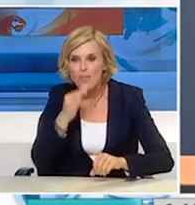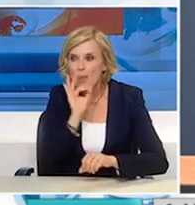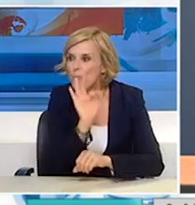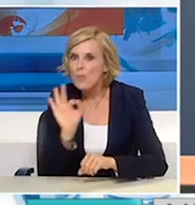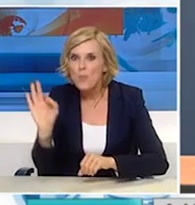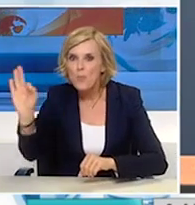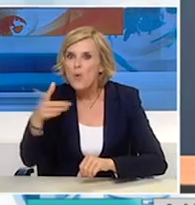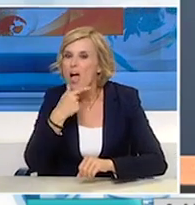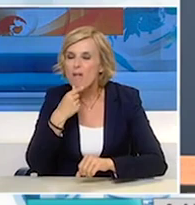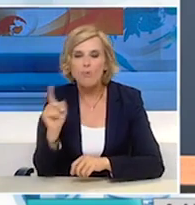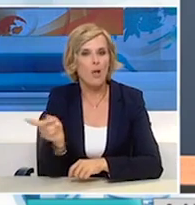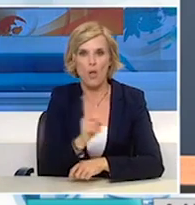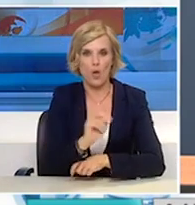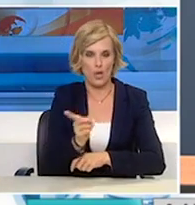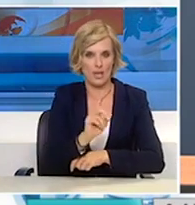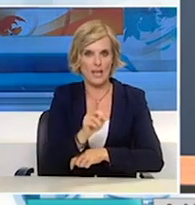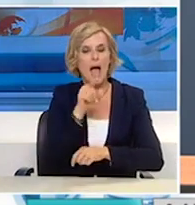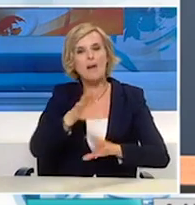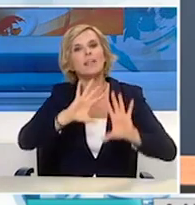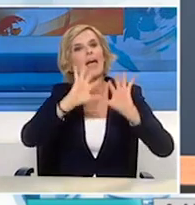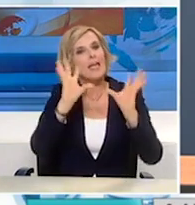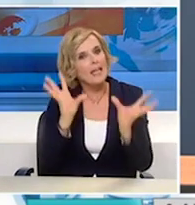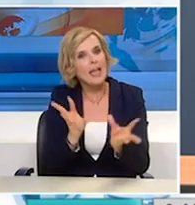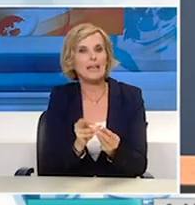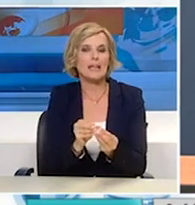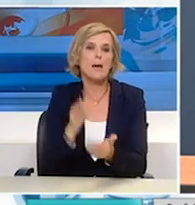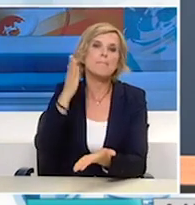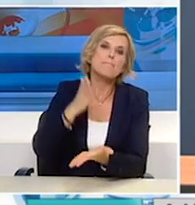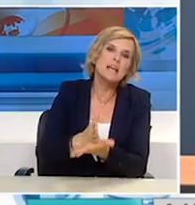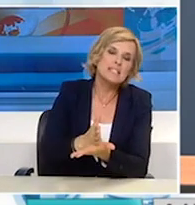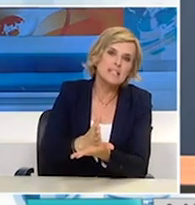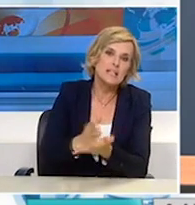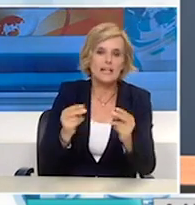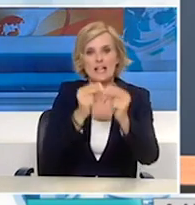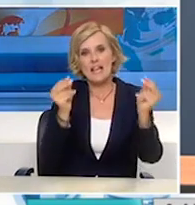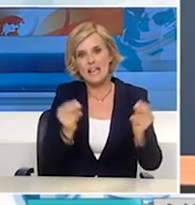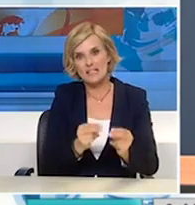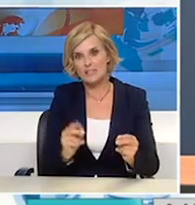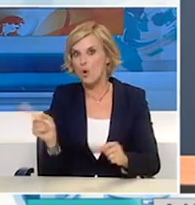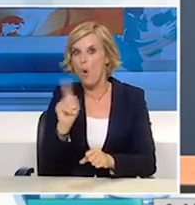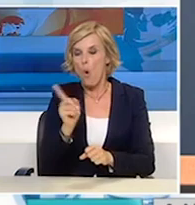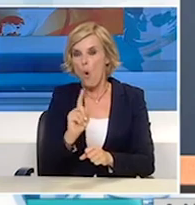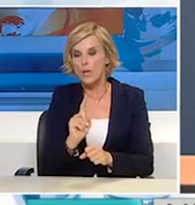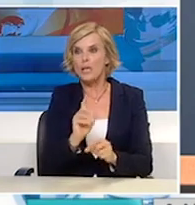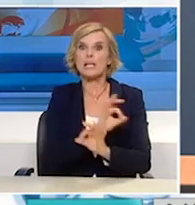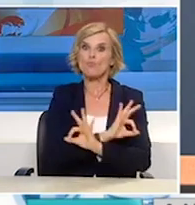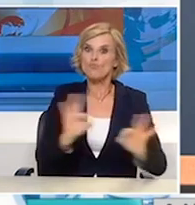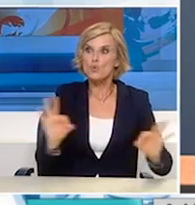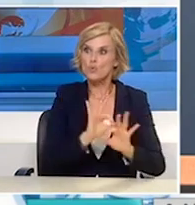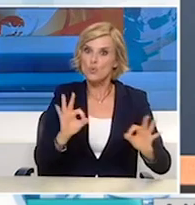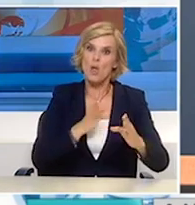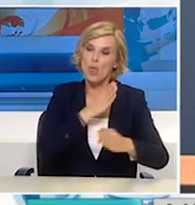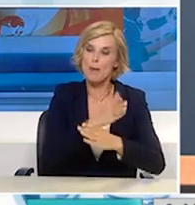δεν είναι ξεκάθαρο. Αυτές οι γενικές διαπιστώσεις εκφράζουν το μέσο όρο και δεν αποτελούν εγγύηση για το τι θα συμβεί στο κάθε παιδί που θα πάει